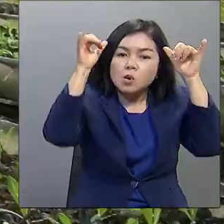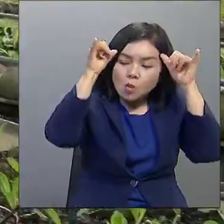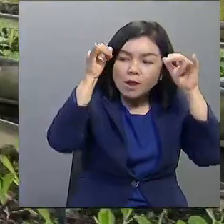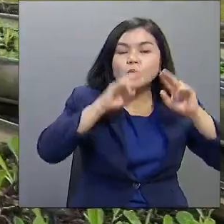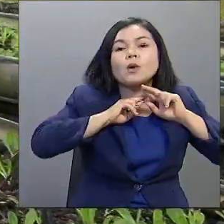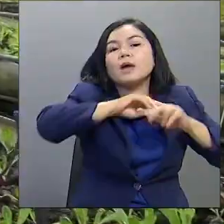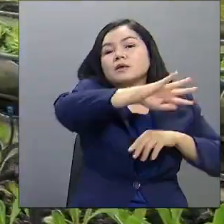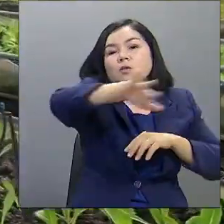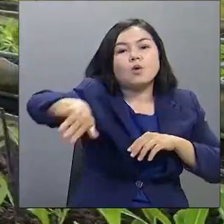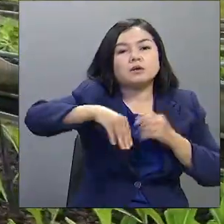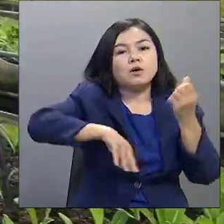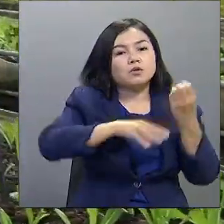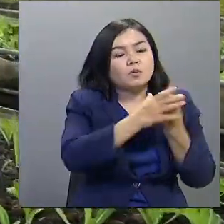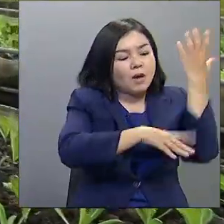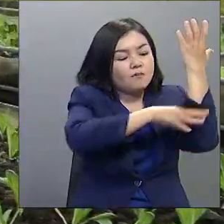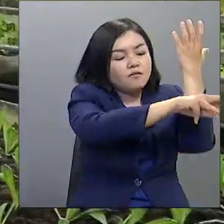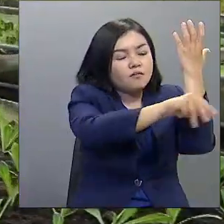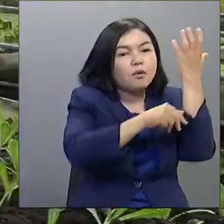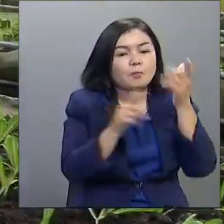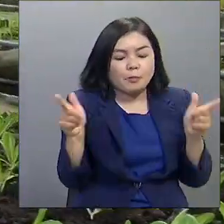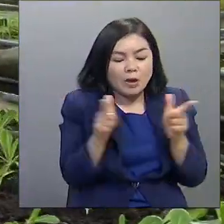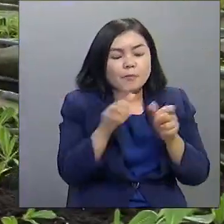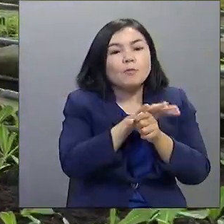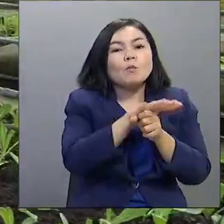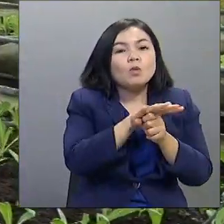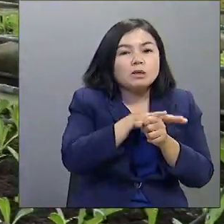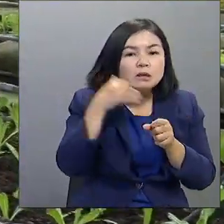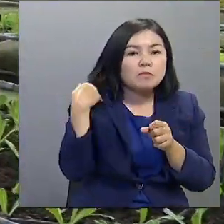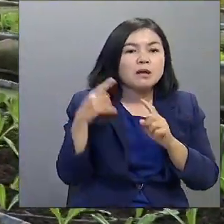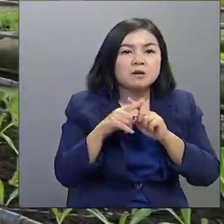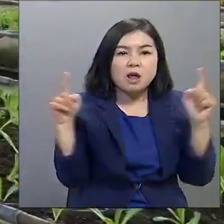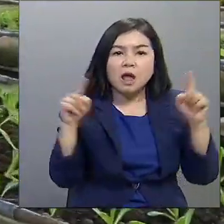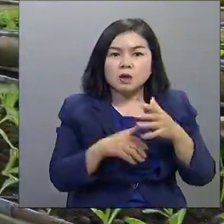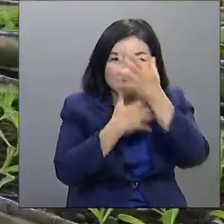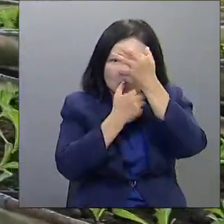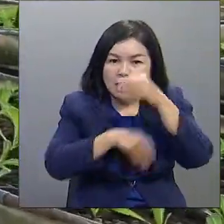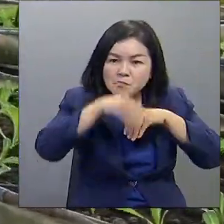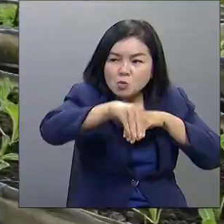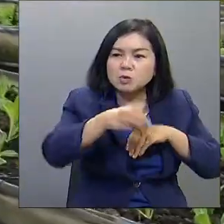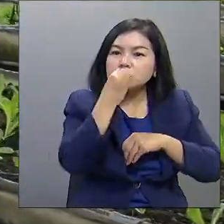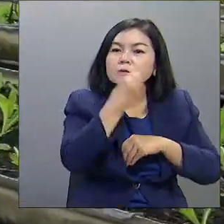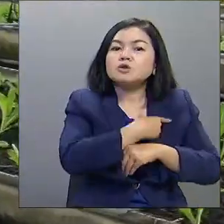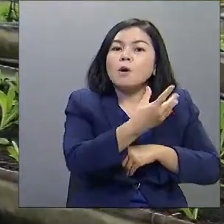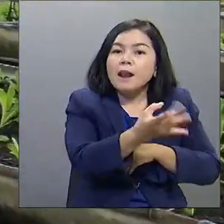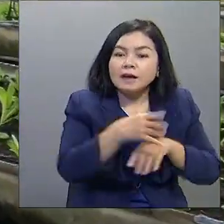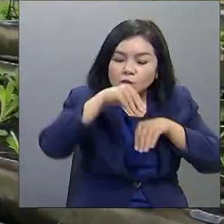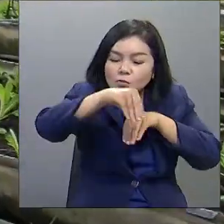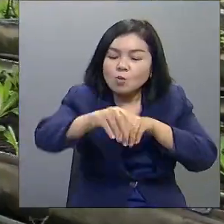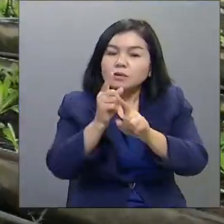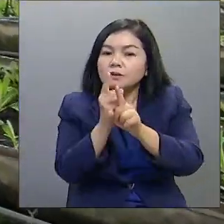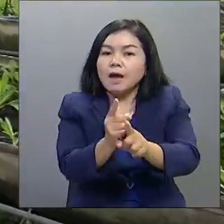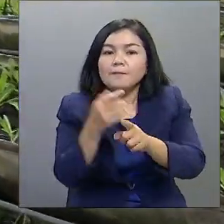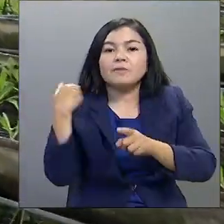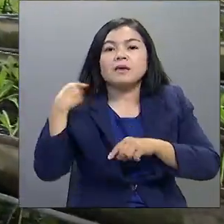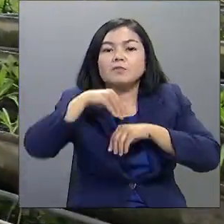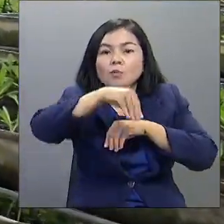ดตอนทำก็ไม่เยอะค่ะยังไม่ถึงงานแต่บ้าพลังคือปลูกทุกอย่างที่เราชอบกินพอปลูกเสร็จปุ๊บอะ